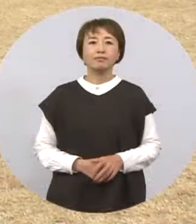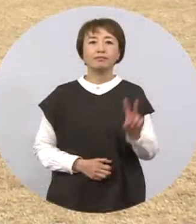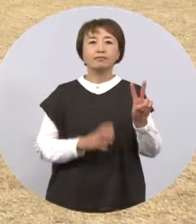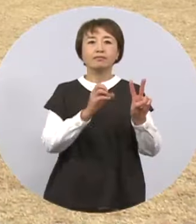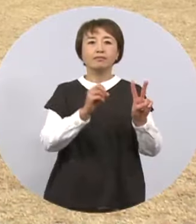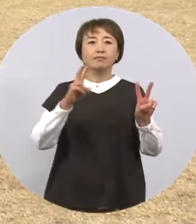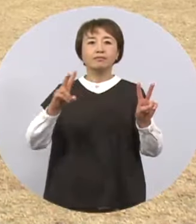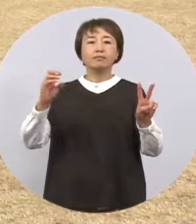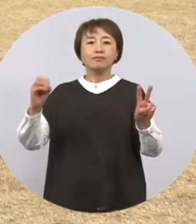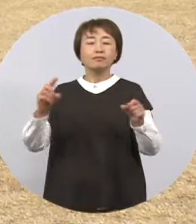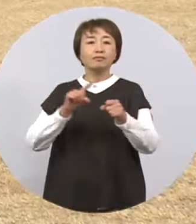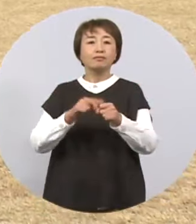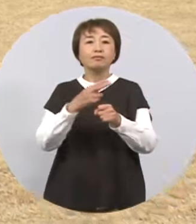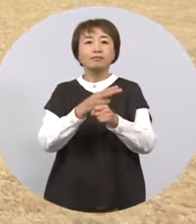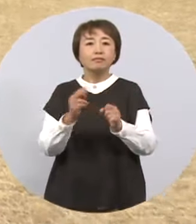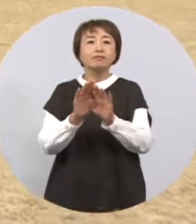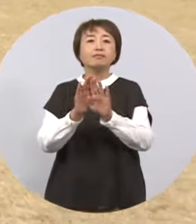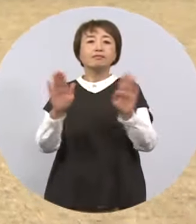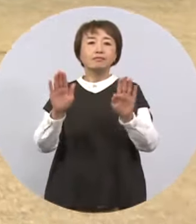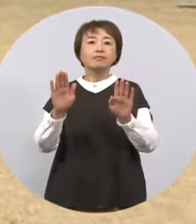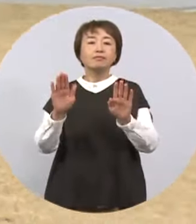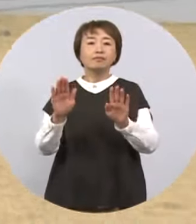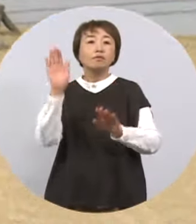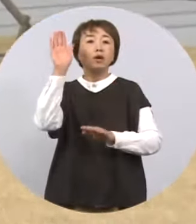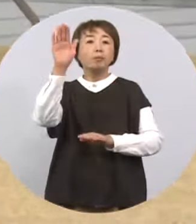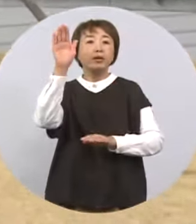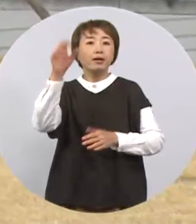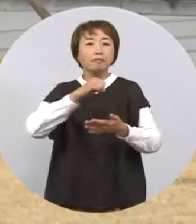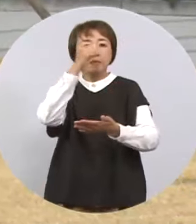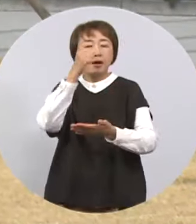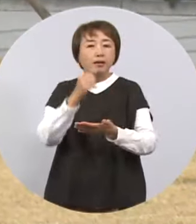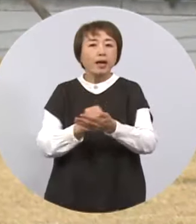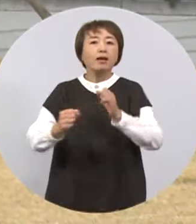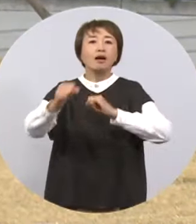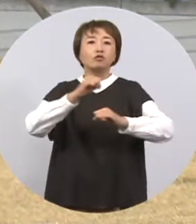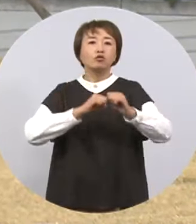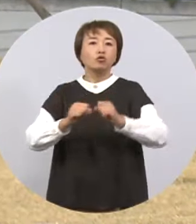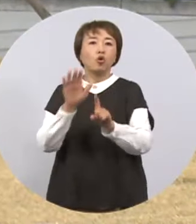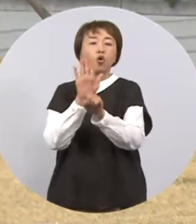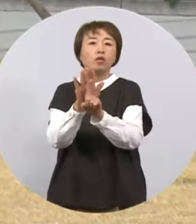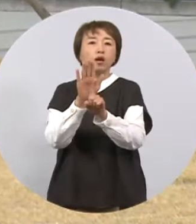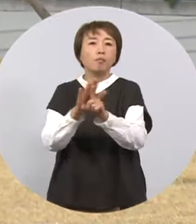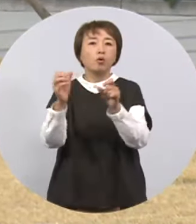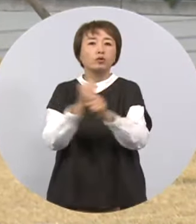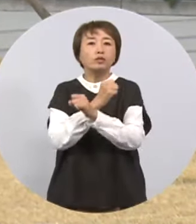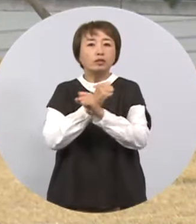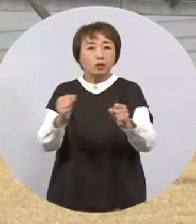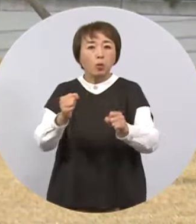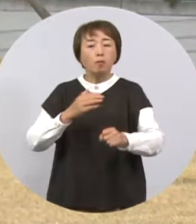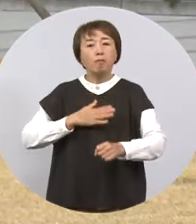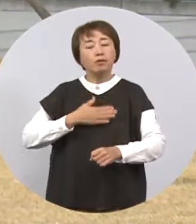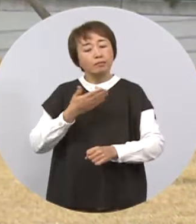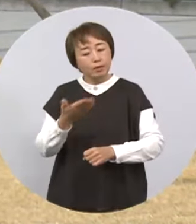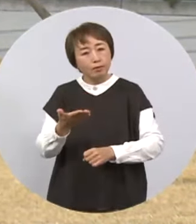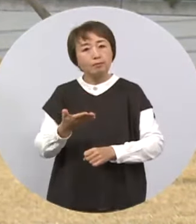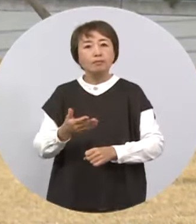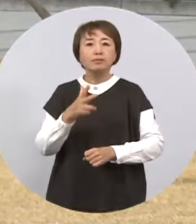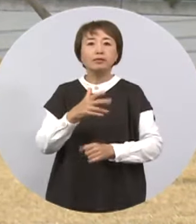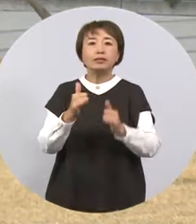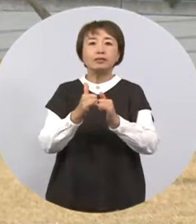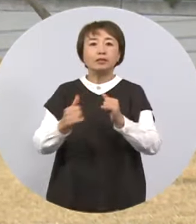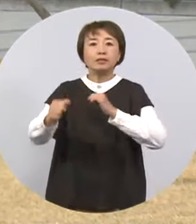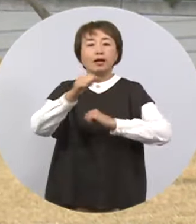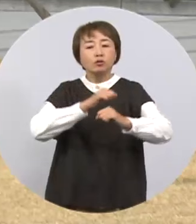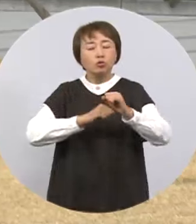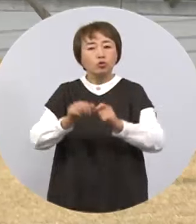2020年度からスタートした未来叶える活動サポート事業をご存知ですか。市民活動を支援